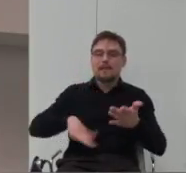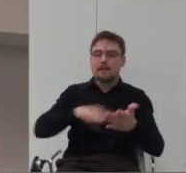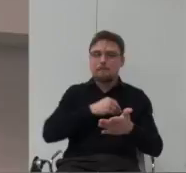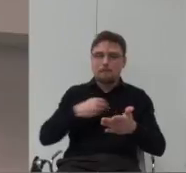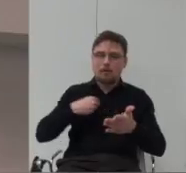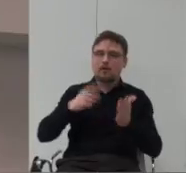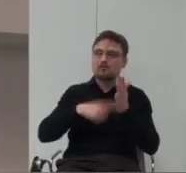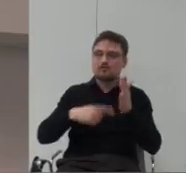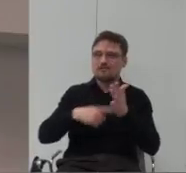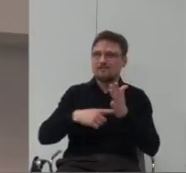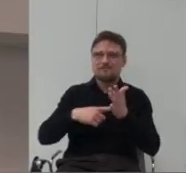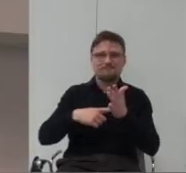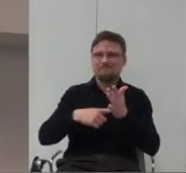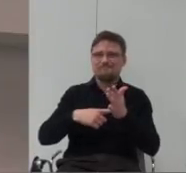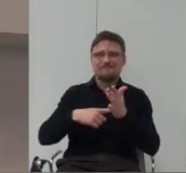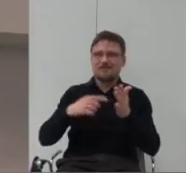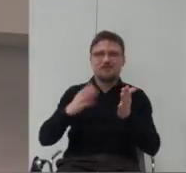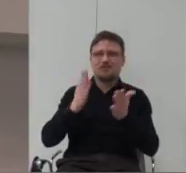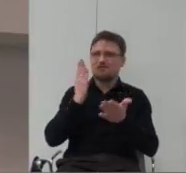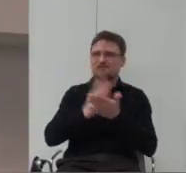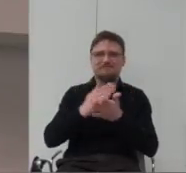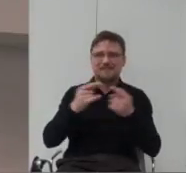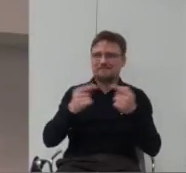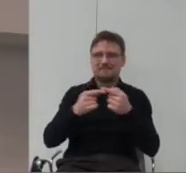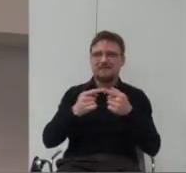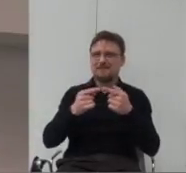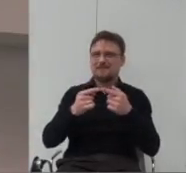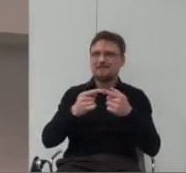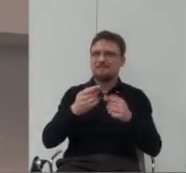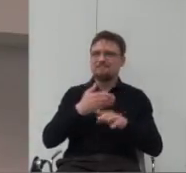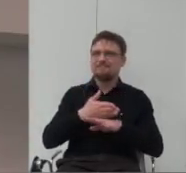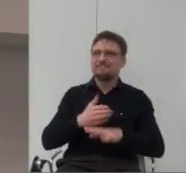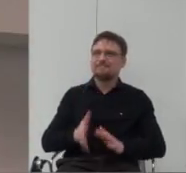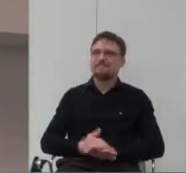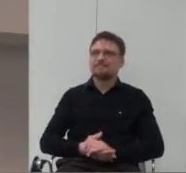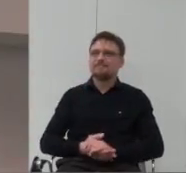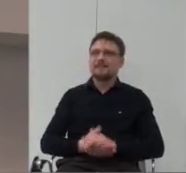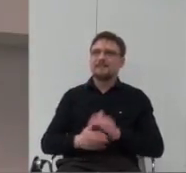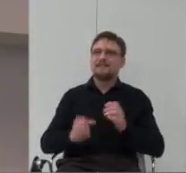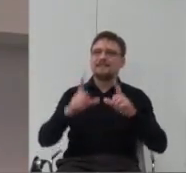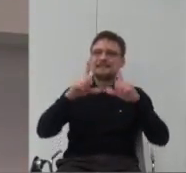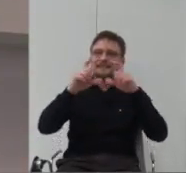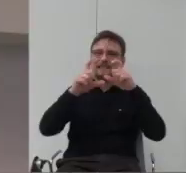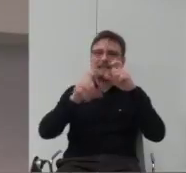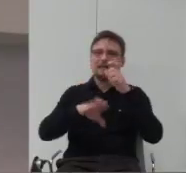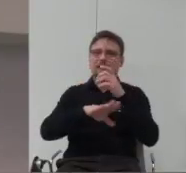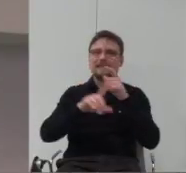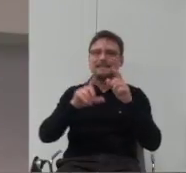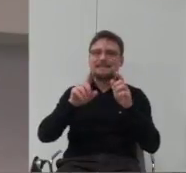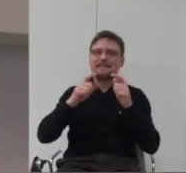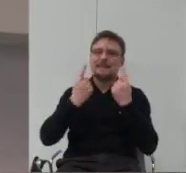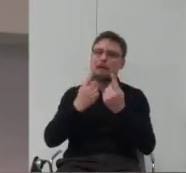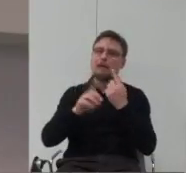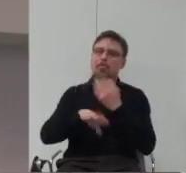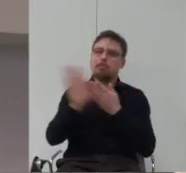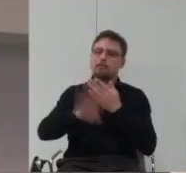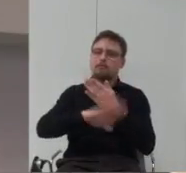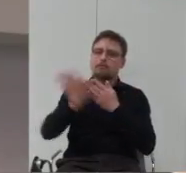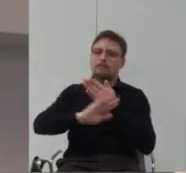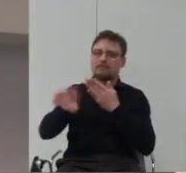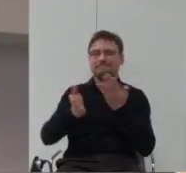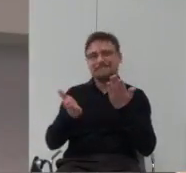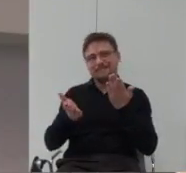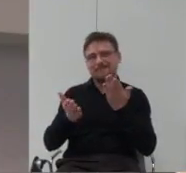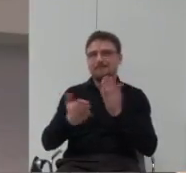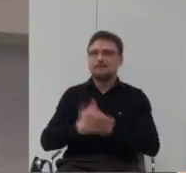który wielu deweloperów u nas stosuje, też chyba już jest nie do stosowania.